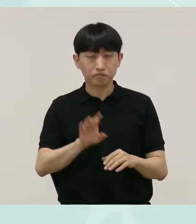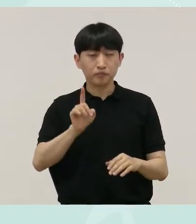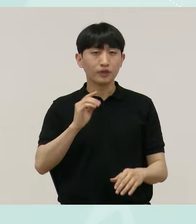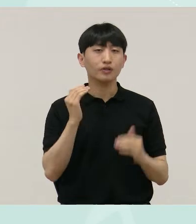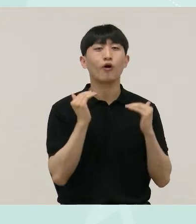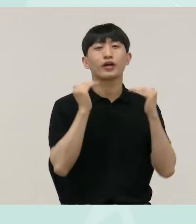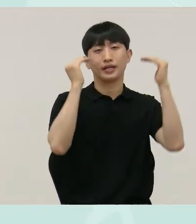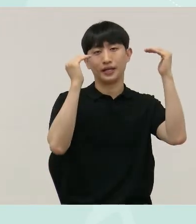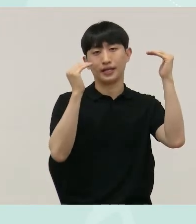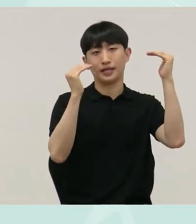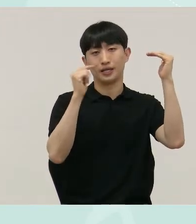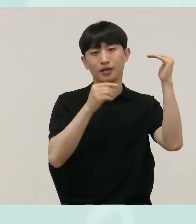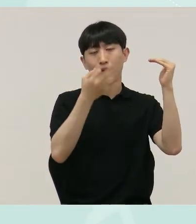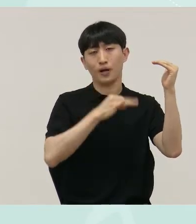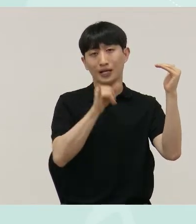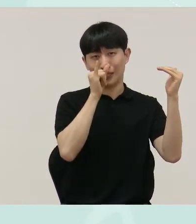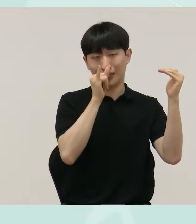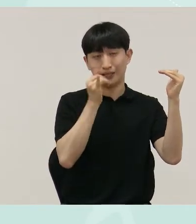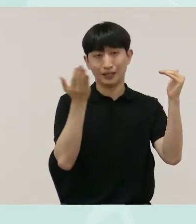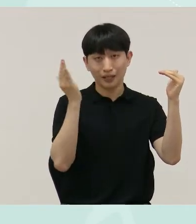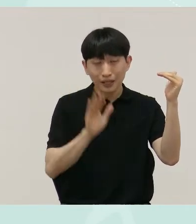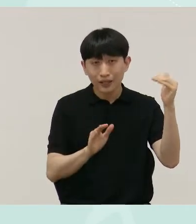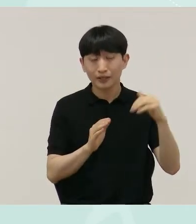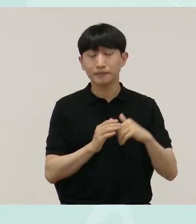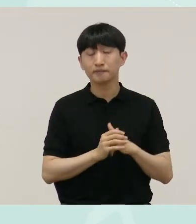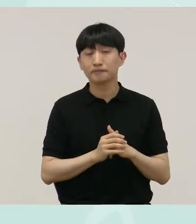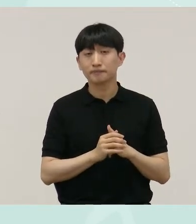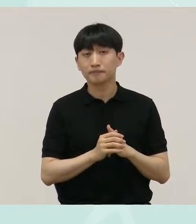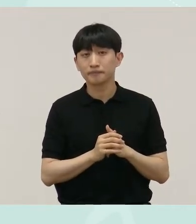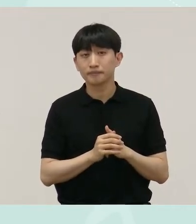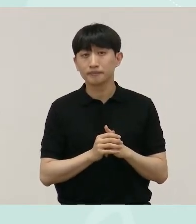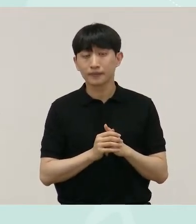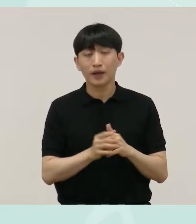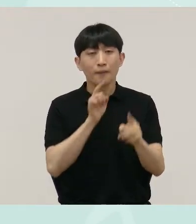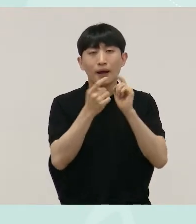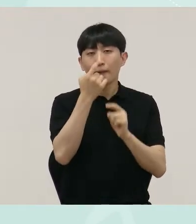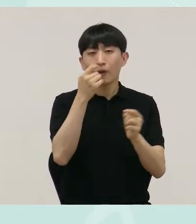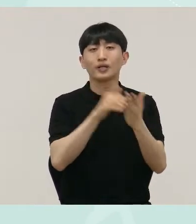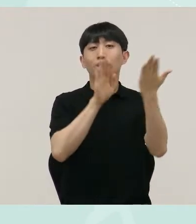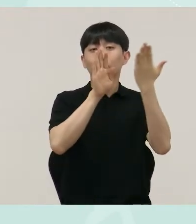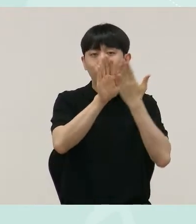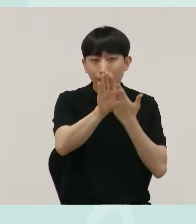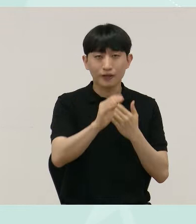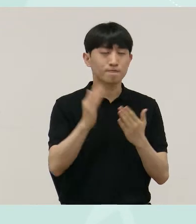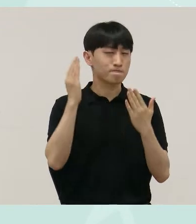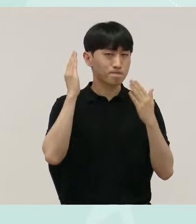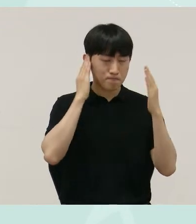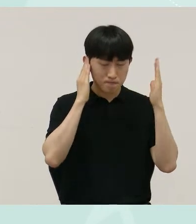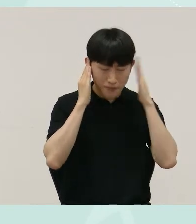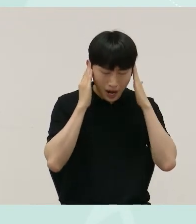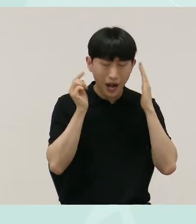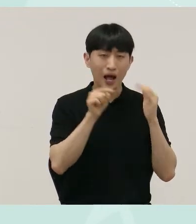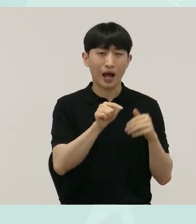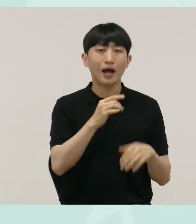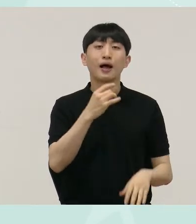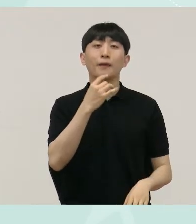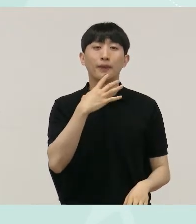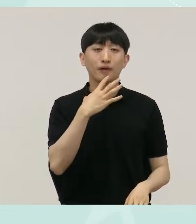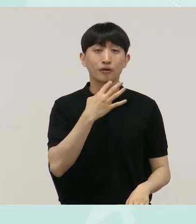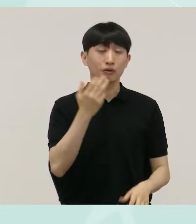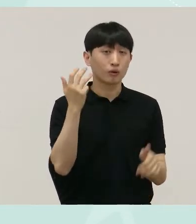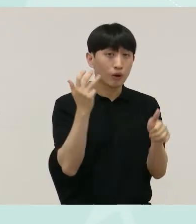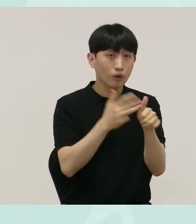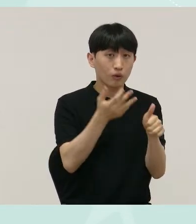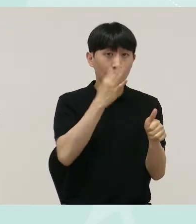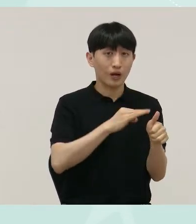됐고요. 포스트 링규얼 케이스, 그러니까 그 언어 습득기 이후에 생긴 그런 양측 심도 난청에 국한되어 있었는데 그것이